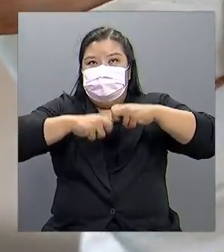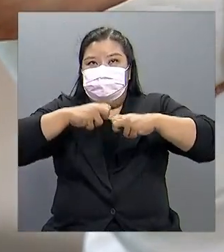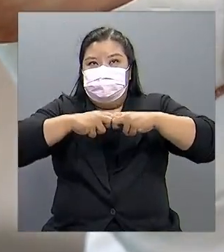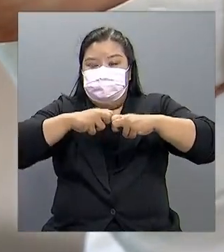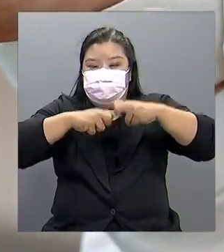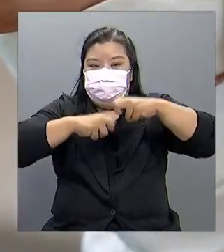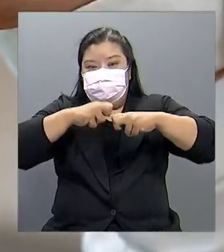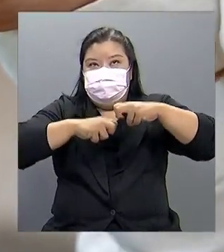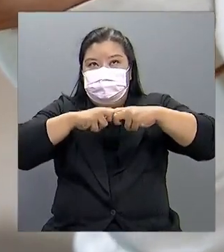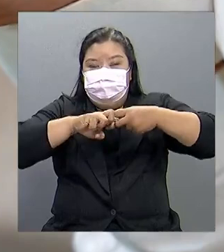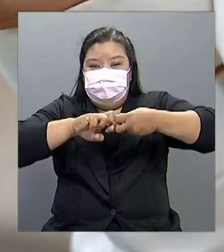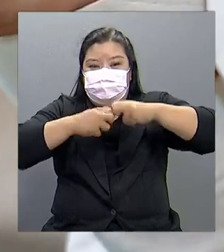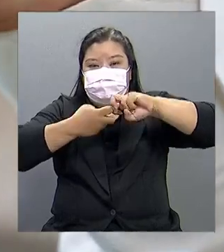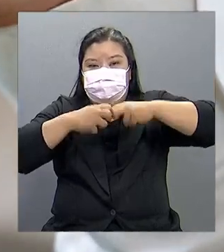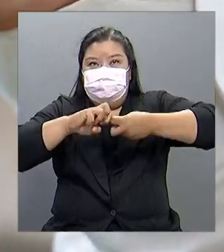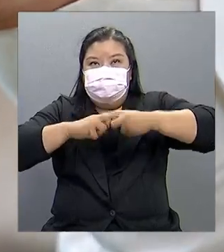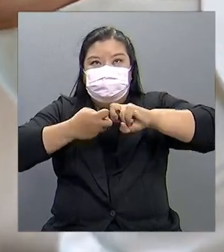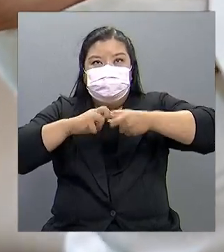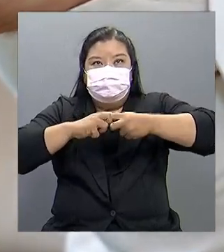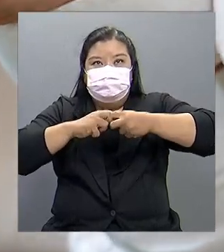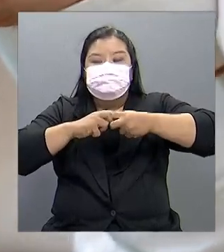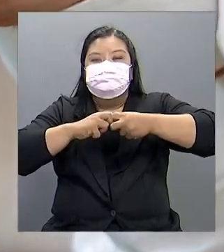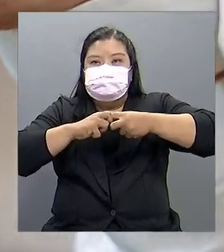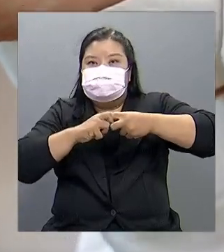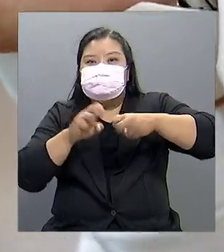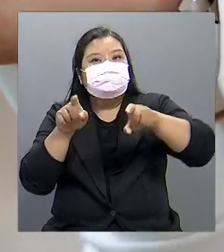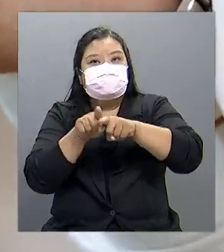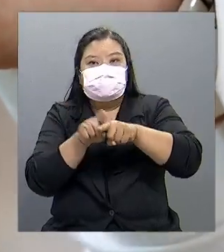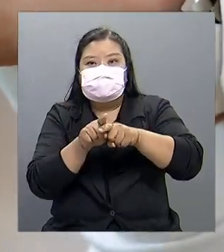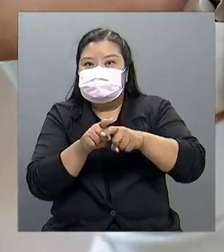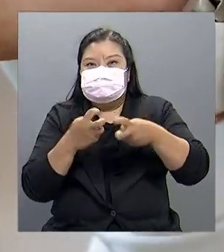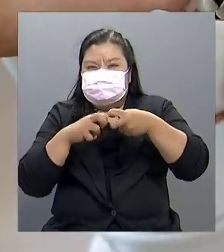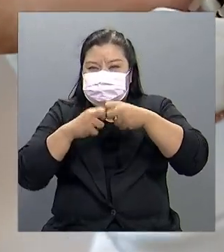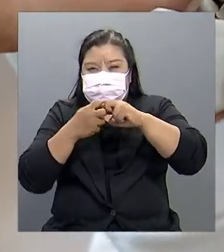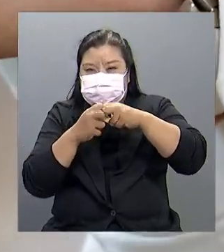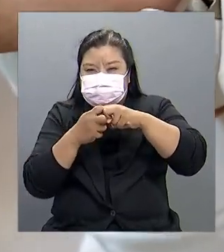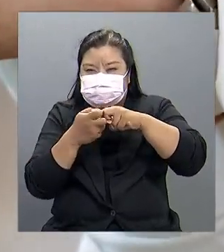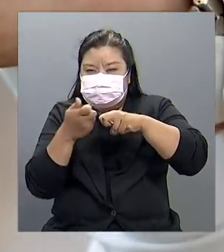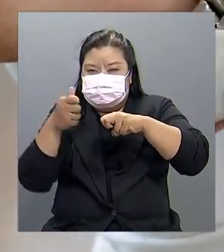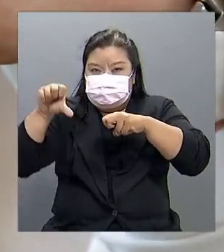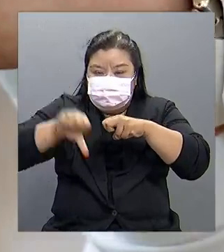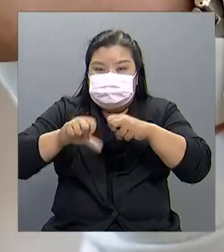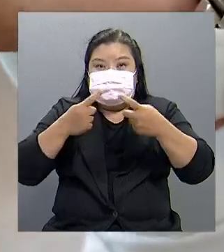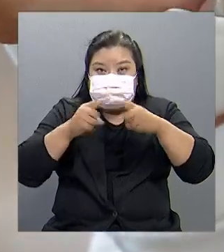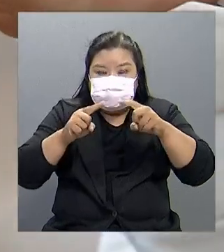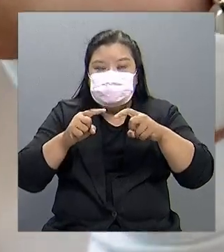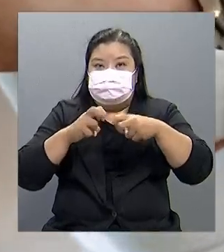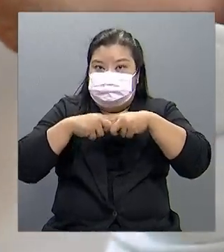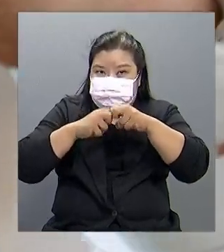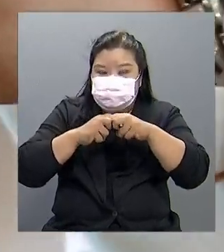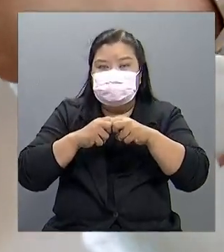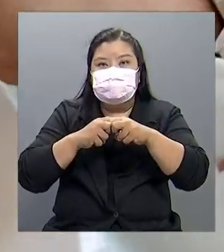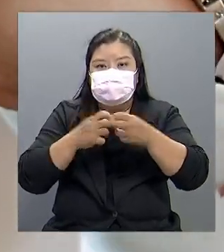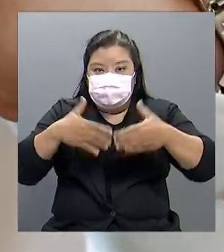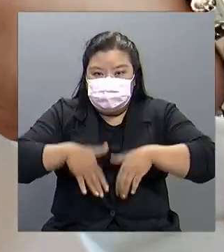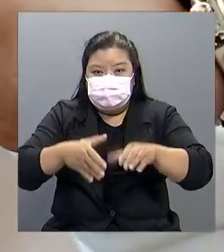บ่อยๆก็จะเกิดข้อเสื่อมได้เหมือนกันแต่ว่าเนื่องจากข้อสะโพกของคนเอเชียเนี่ยมีอุบัติการณ์การเกิดค่อนข้างน้อย